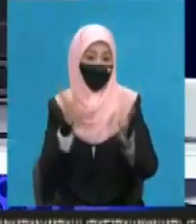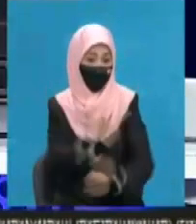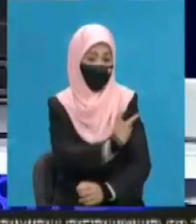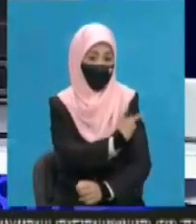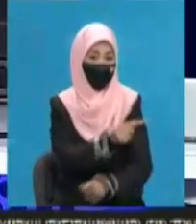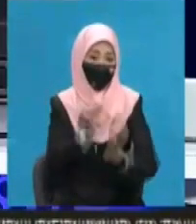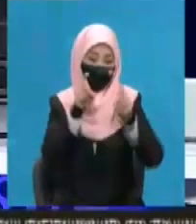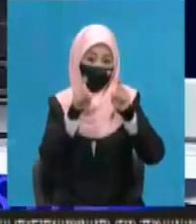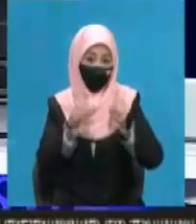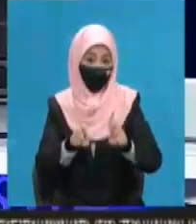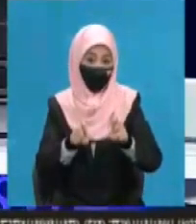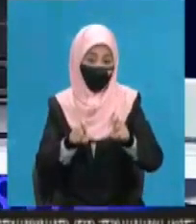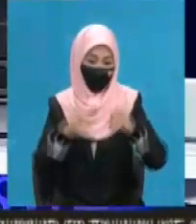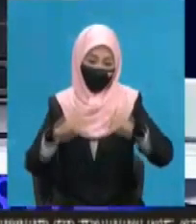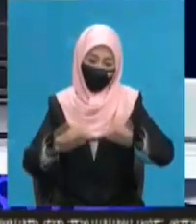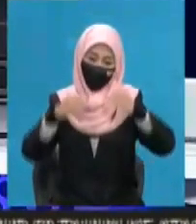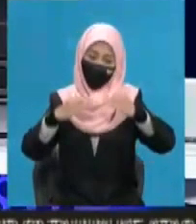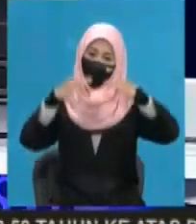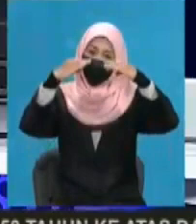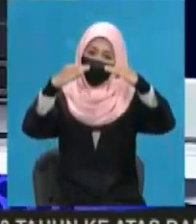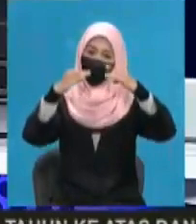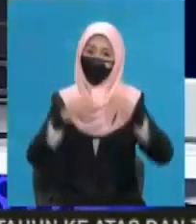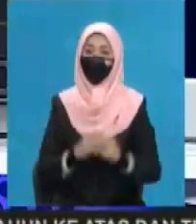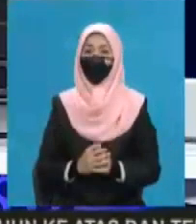perlu diberikan secara berfasa